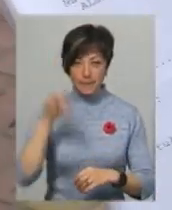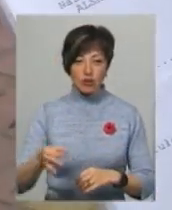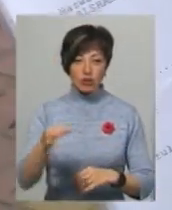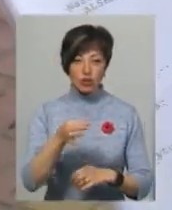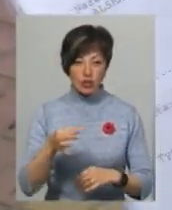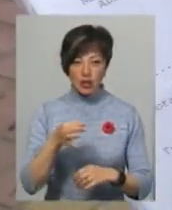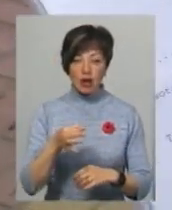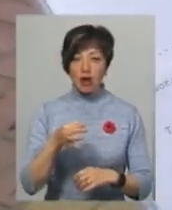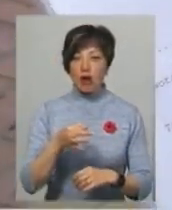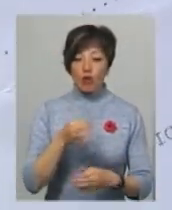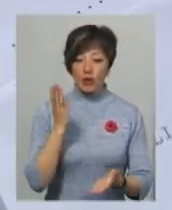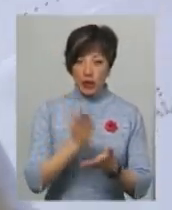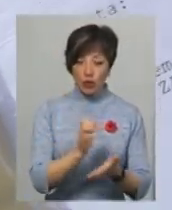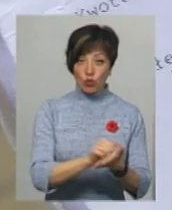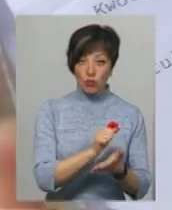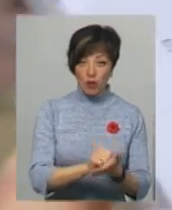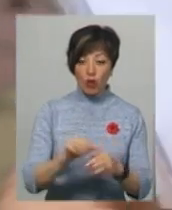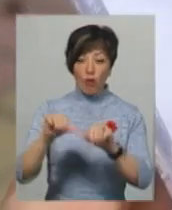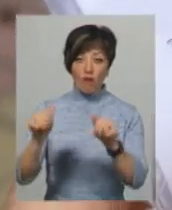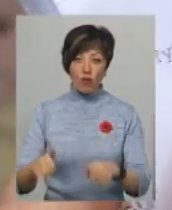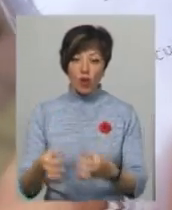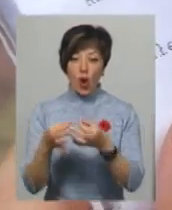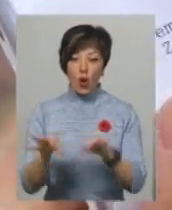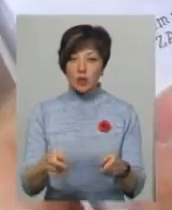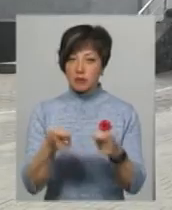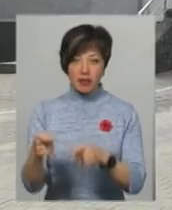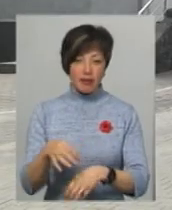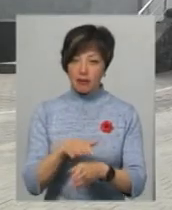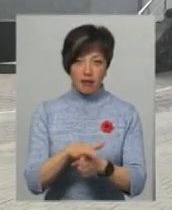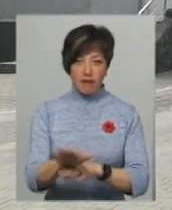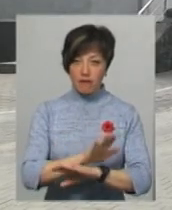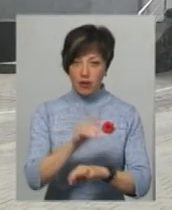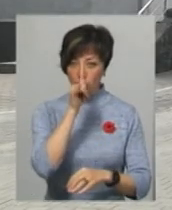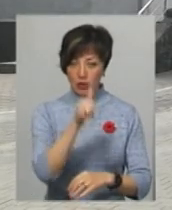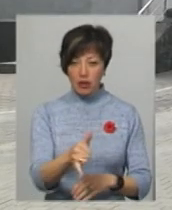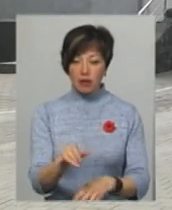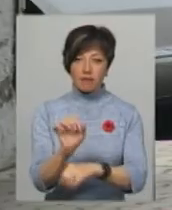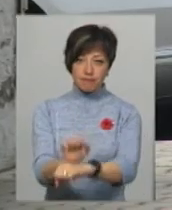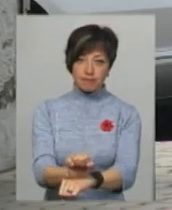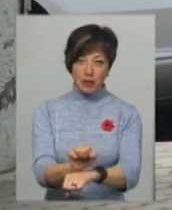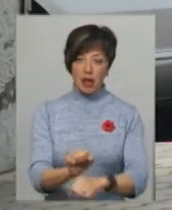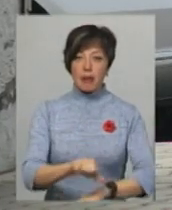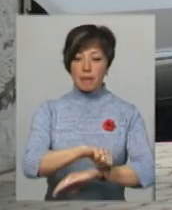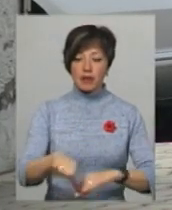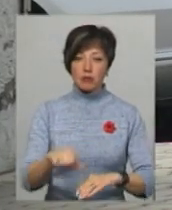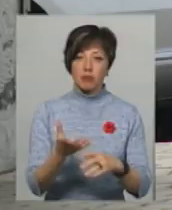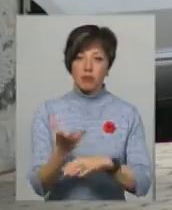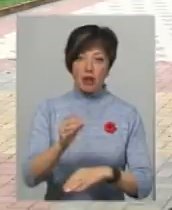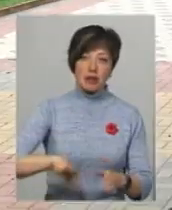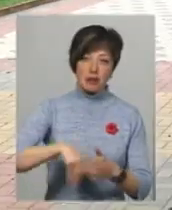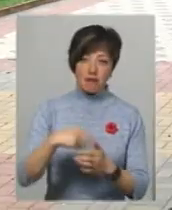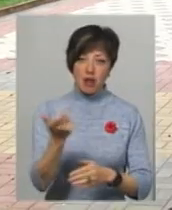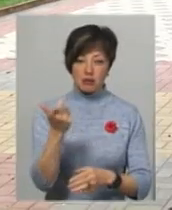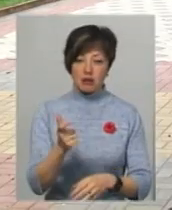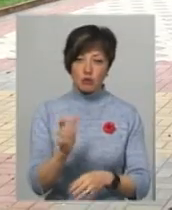Вікалюка, попри наявність пакету документів, оформлення розмитнення не провели. Від минулої п'ятниці авто стоїть на митному терміналі, за стоянку платить власник.